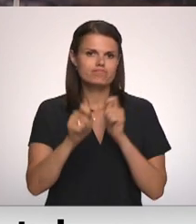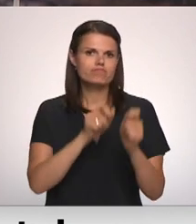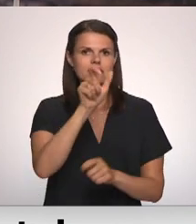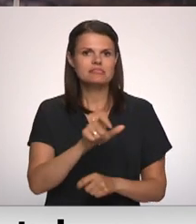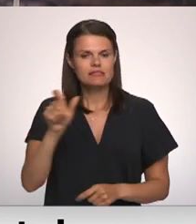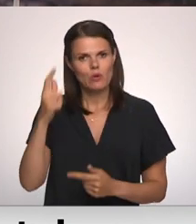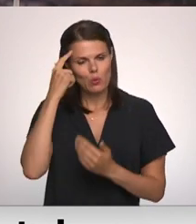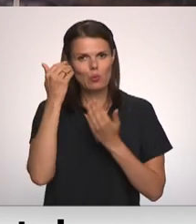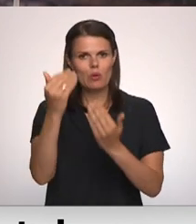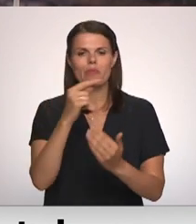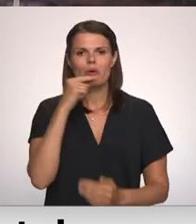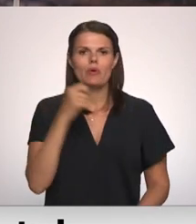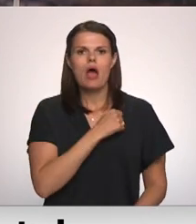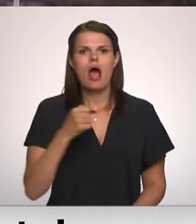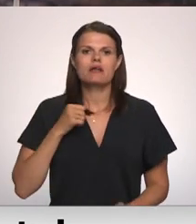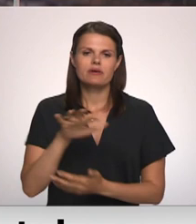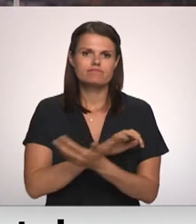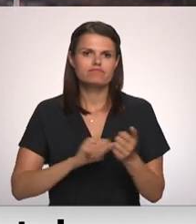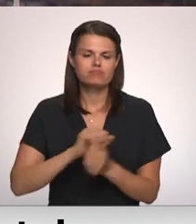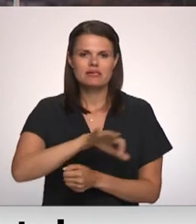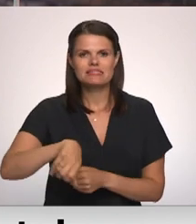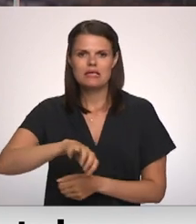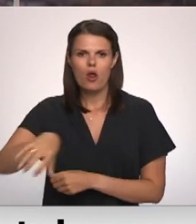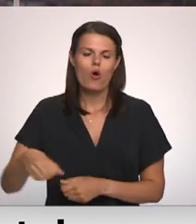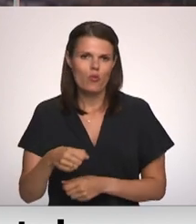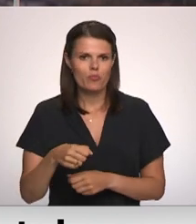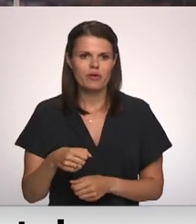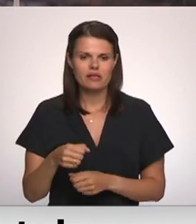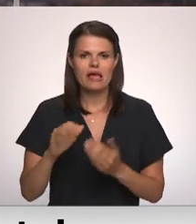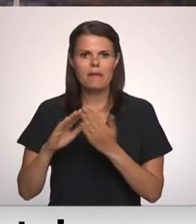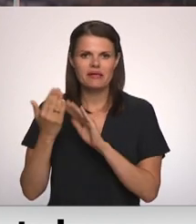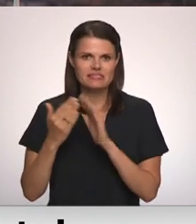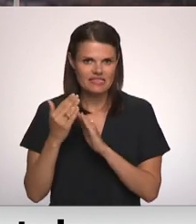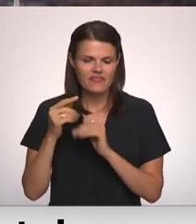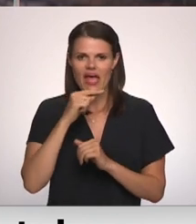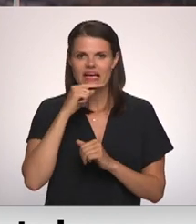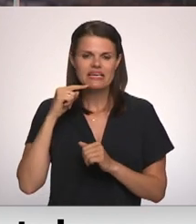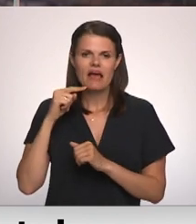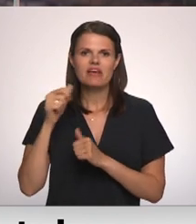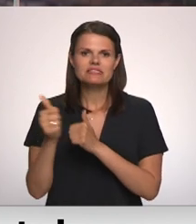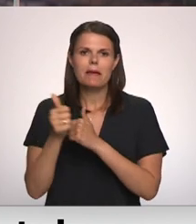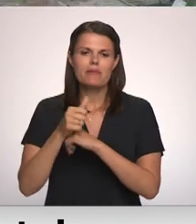tas domāts Krievijas armijas izpostītajai un izlaupītajai Trostjeņecas pilsētai Krievijas pierobežā.